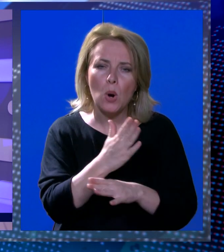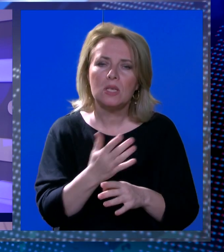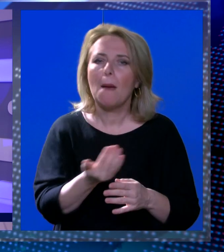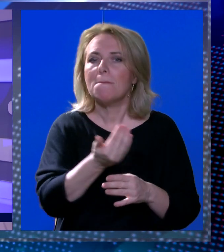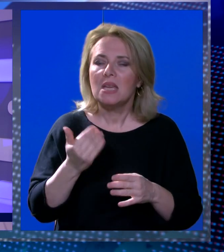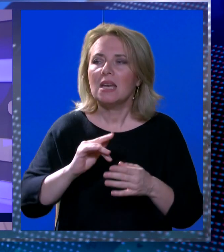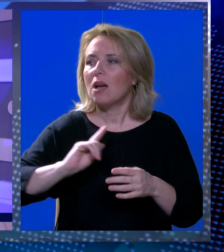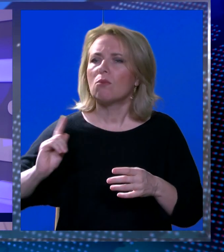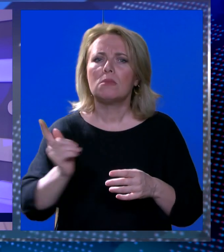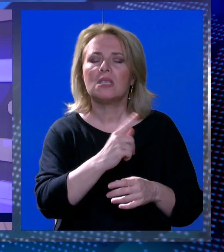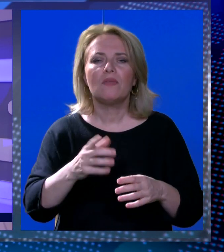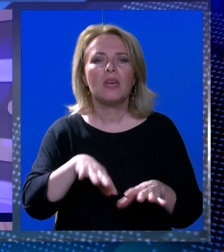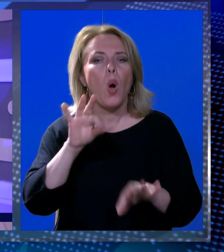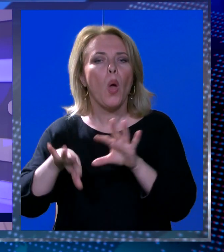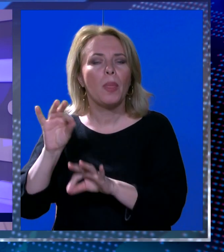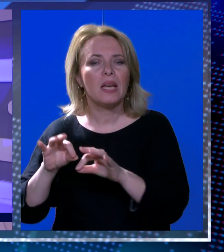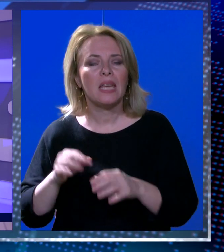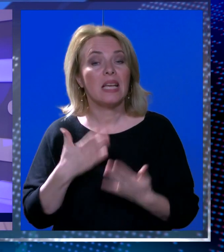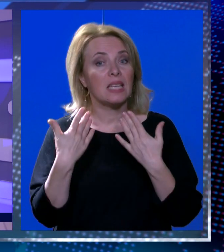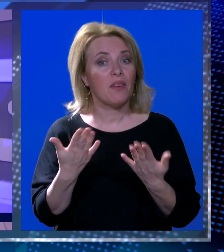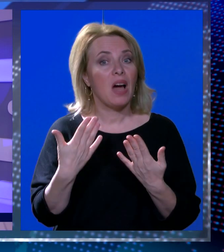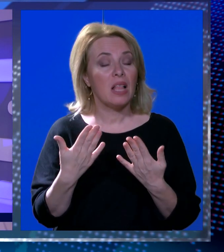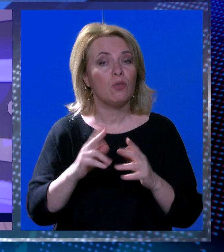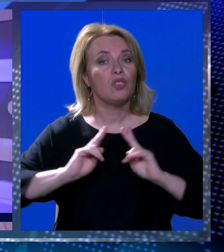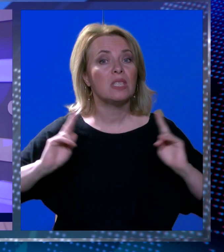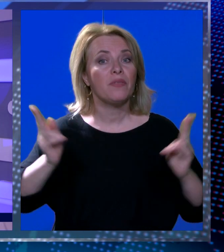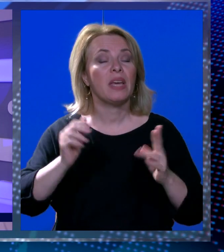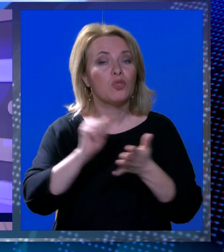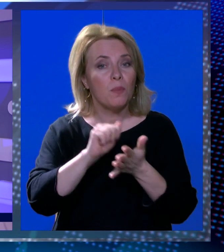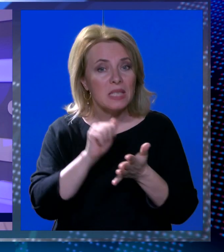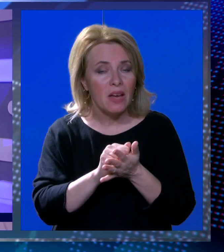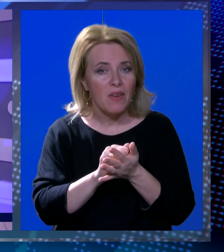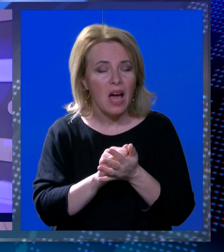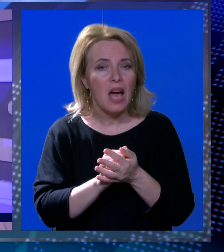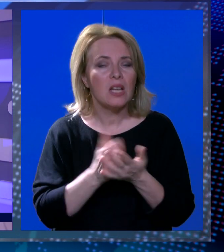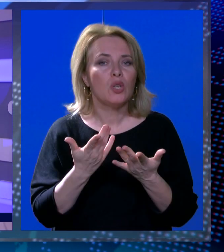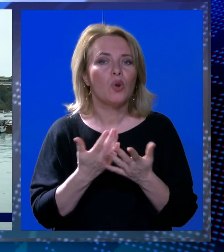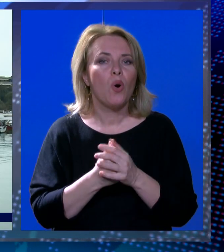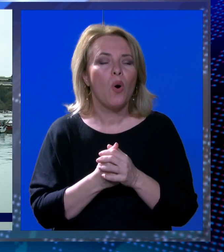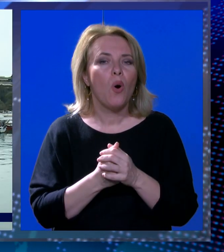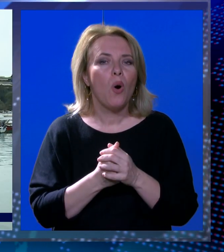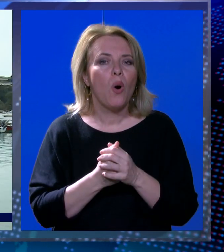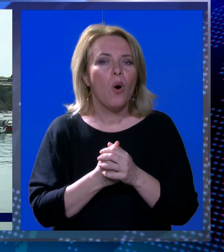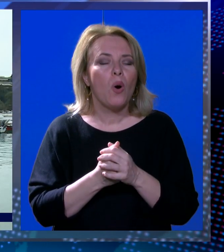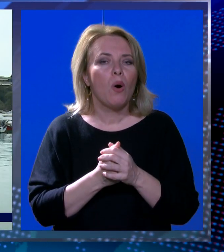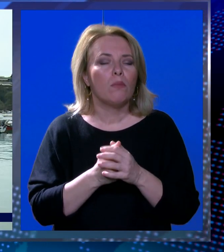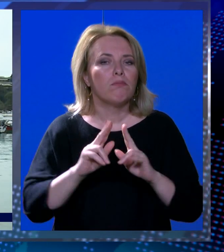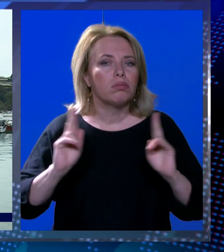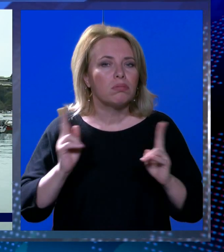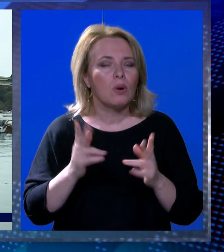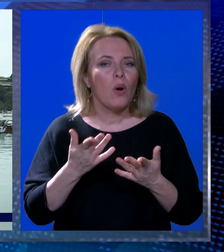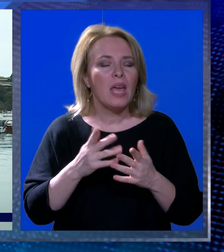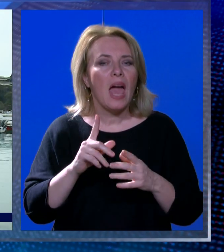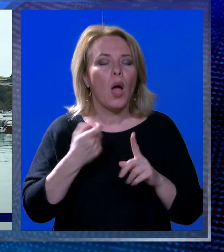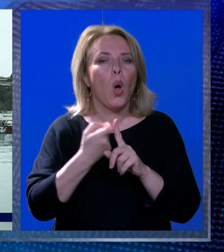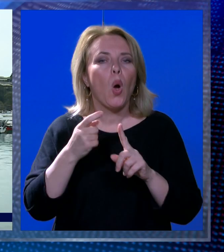to zahvaljujući najvećem svjetskom nezavisnom izdavaču turističkih publikacija koji je administrativno sjedište općine Konavle uvrstio na